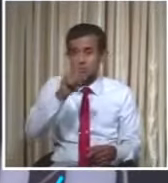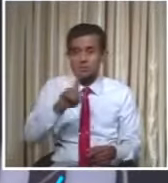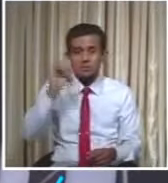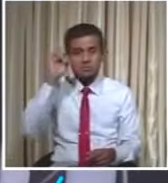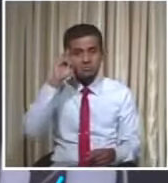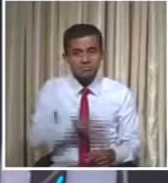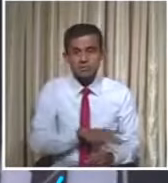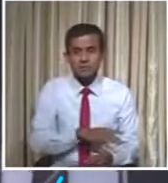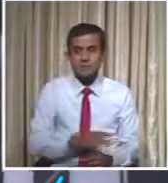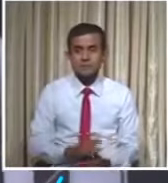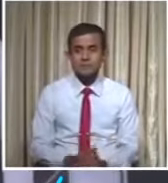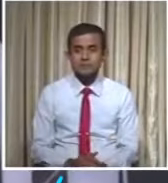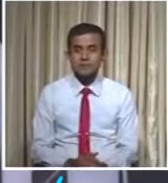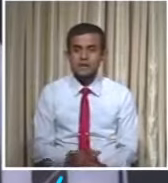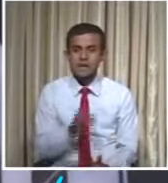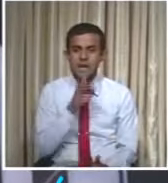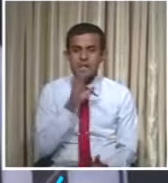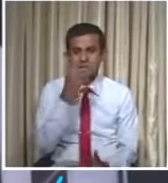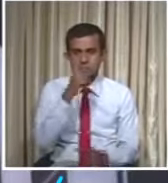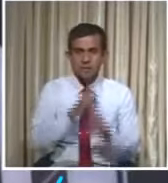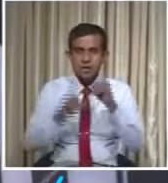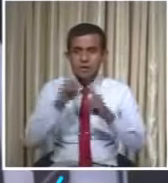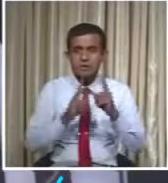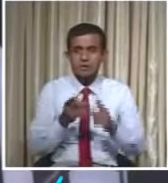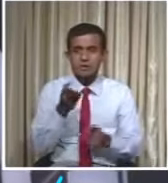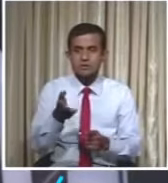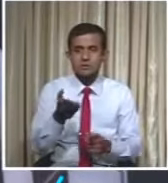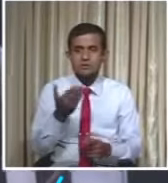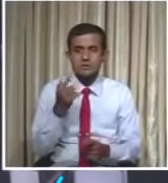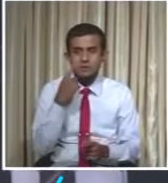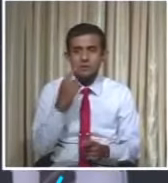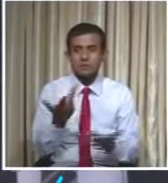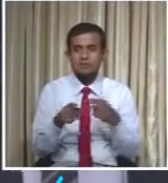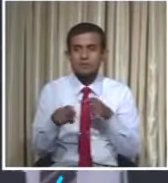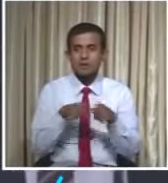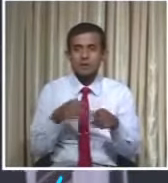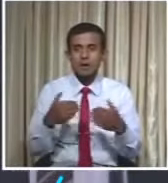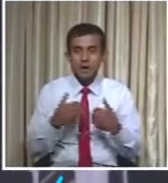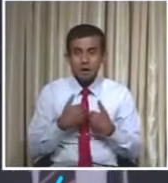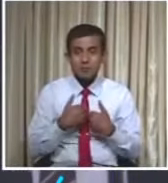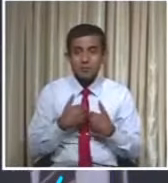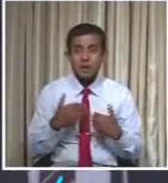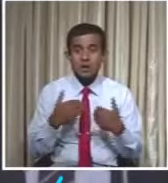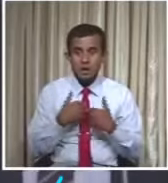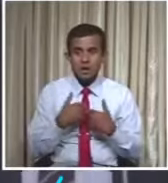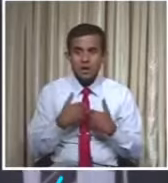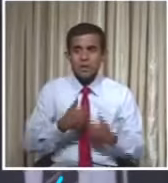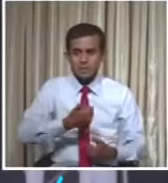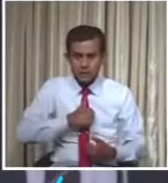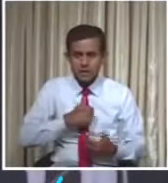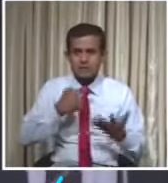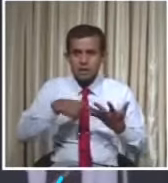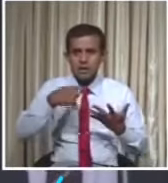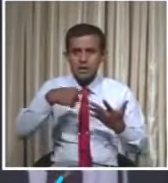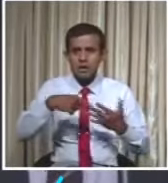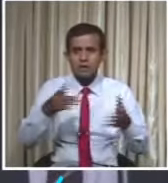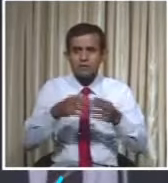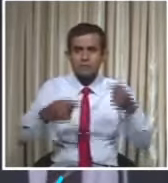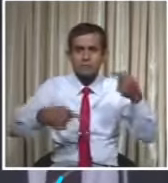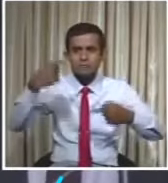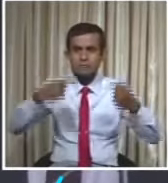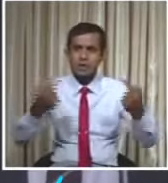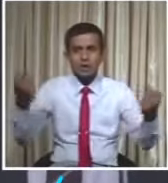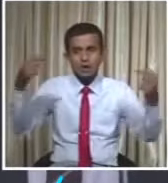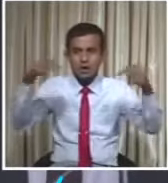දකින්න ලැජ්ජ නැතුව කතා කරන ස්පේන් නැතුව වගේ අපි එකම වෙච්ච කරුණු මත විවාදයේ